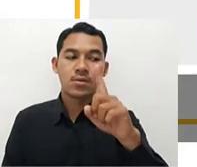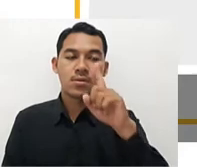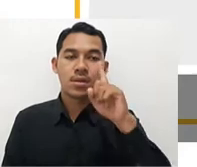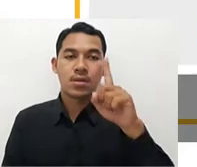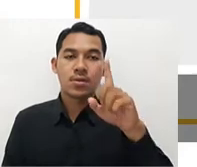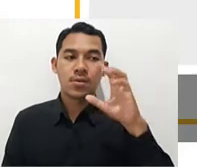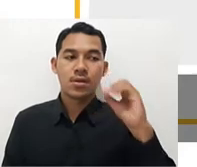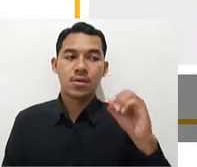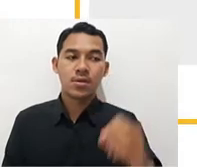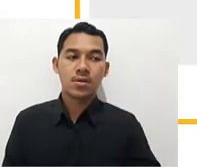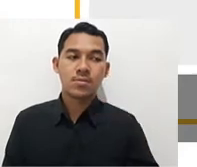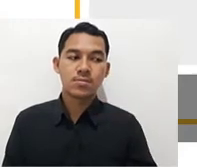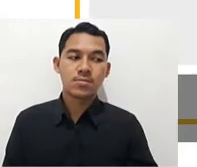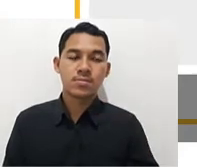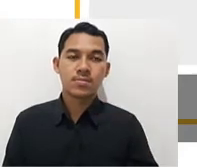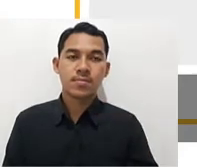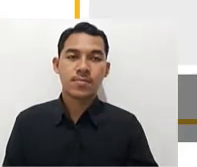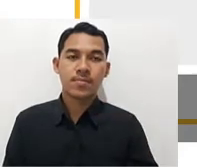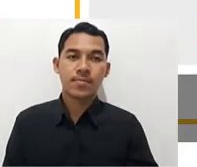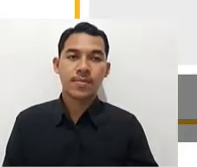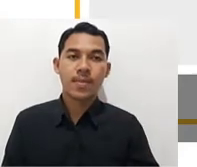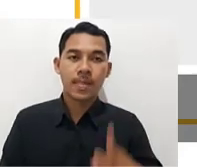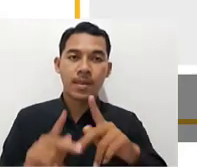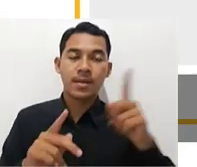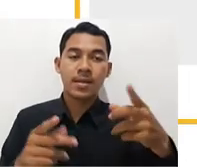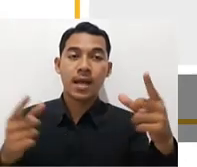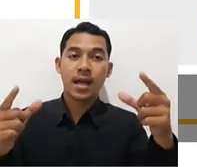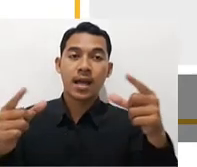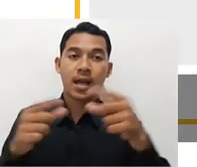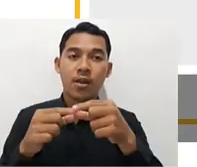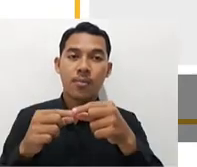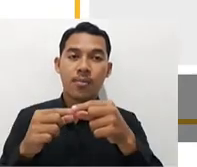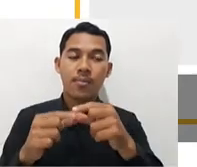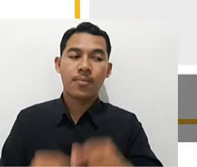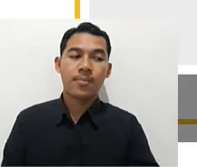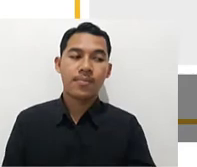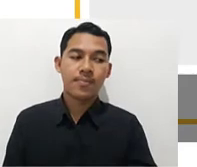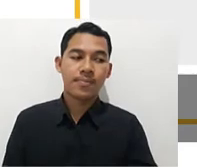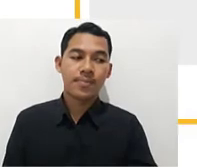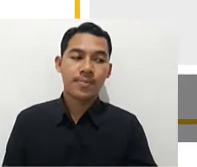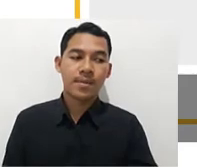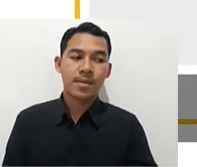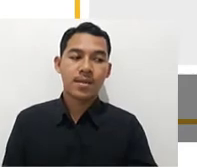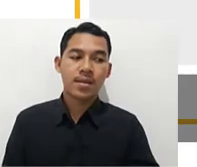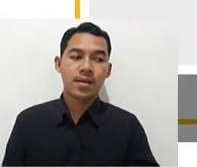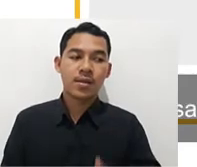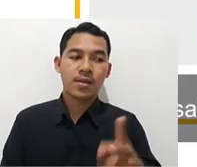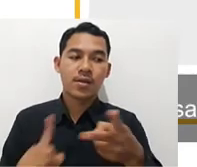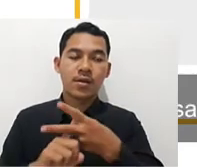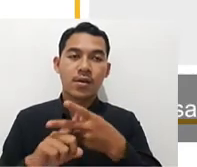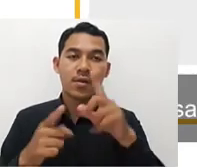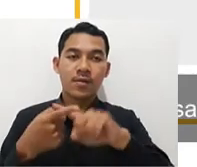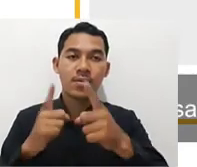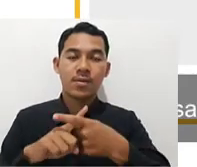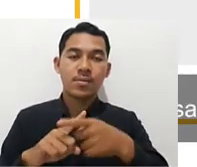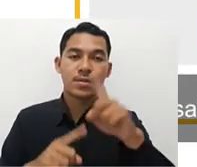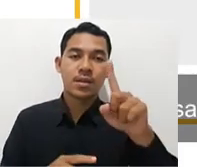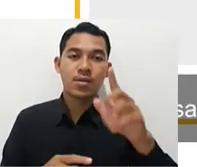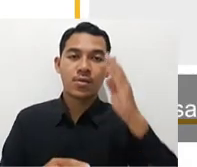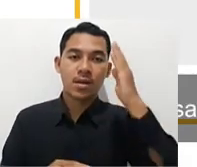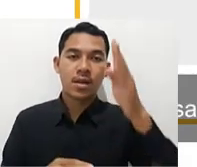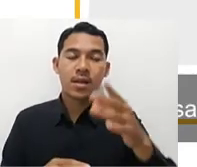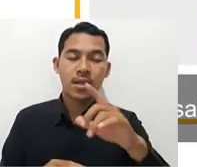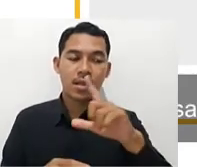1 1 1 0 misalkan. Nah, ya udah ketika dia di clock gitu tuh, clocknya diaktifin, ya udah satu nih